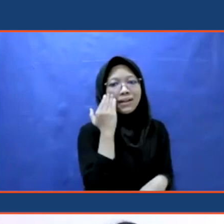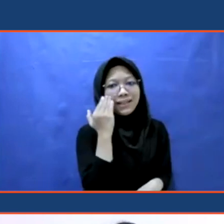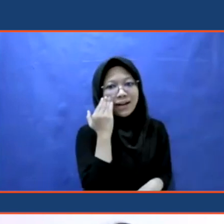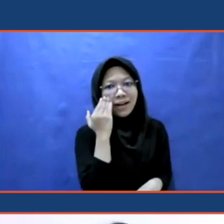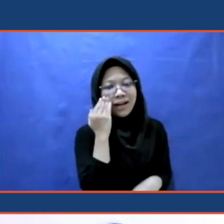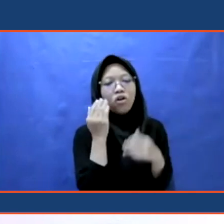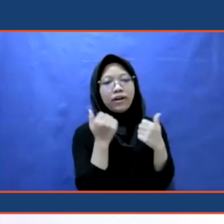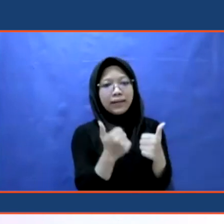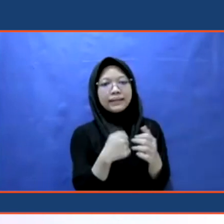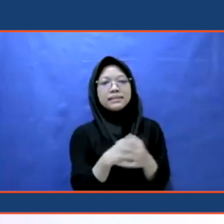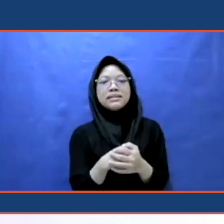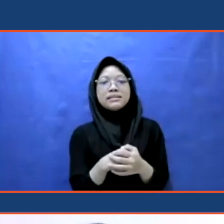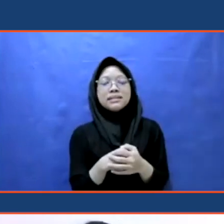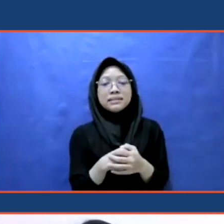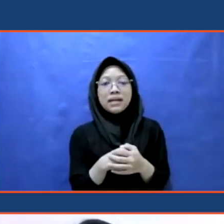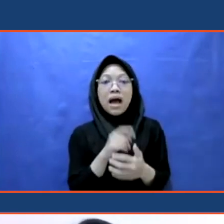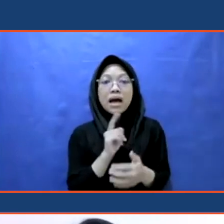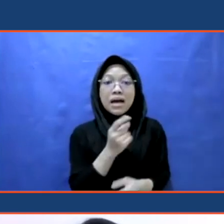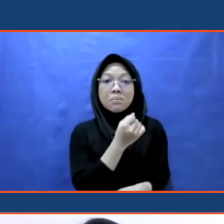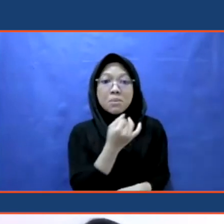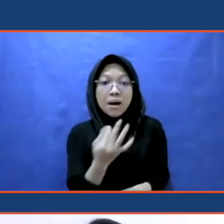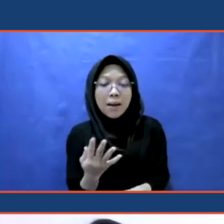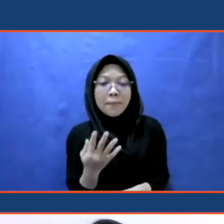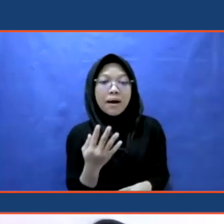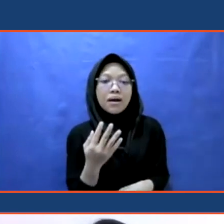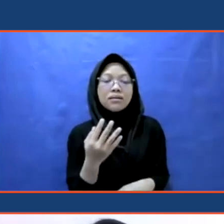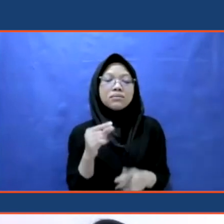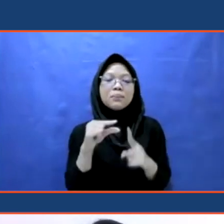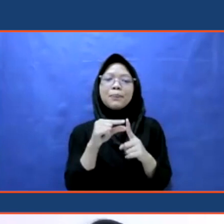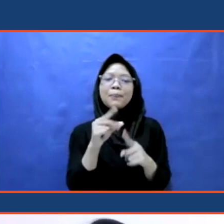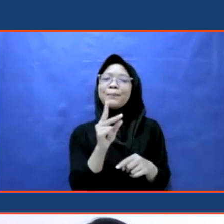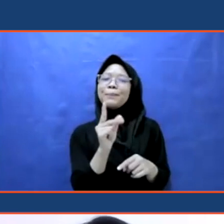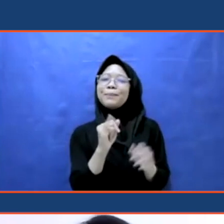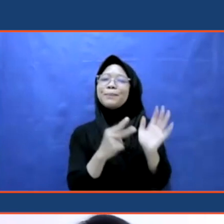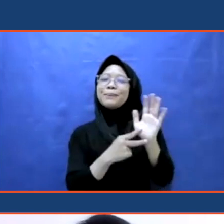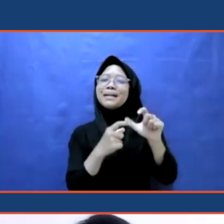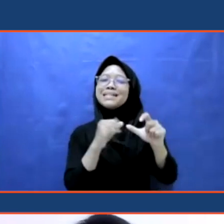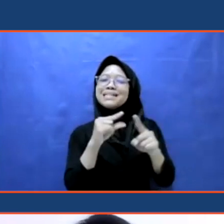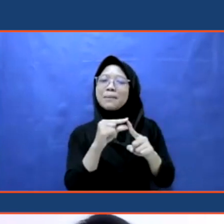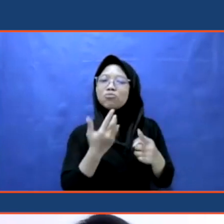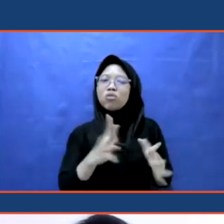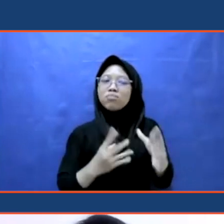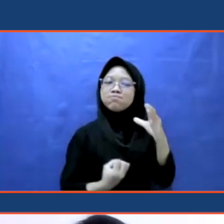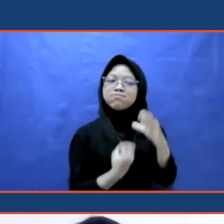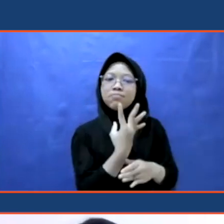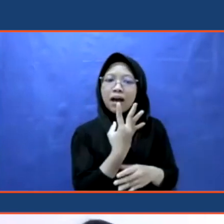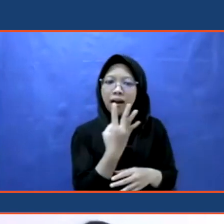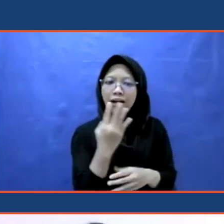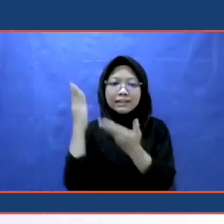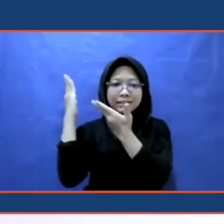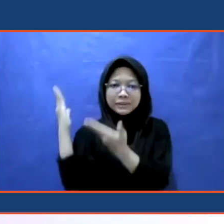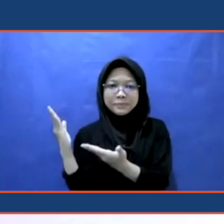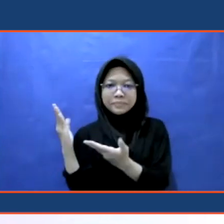prinsip yang diterapkan dalam pengembangan media atau materi ini itu yang pertama menggunakan universal